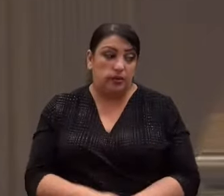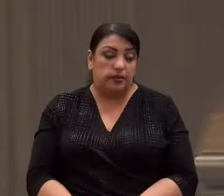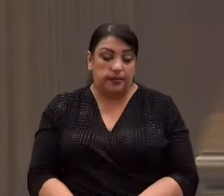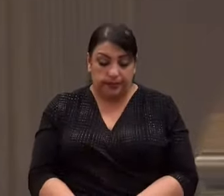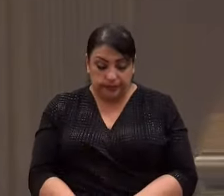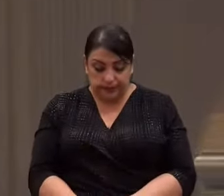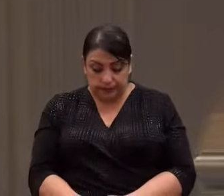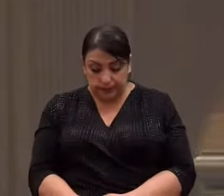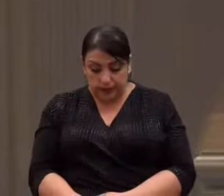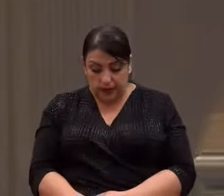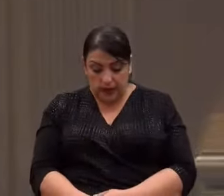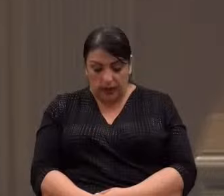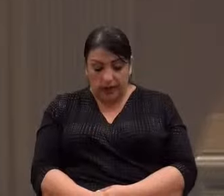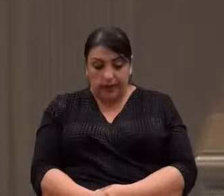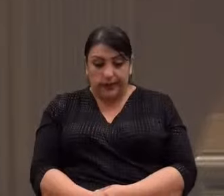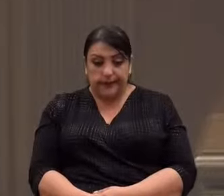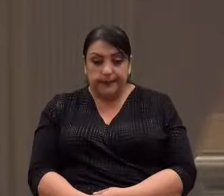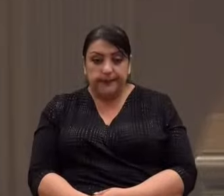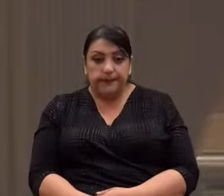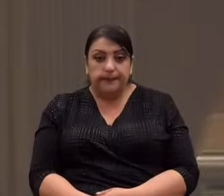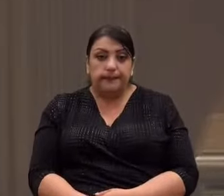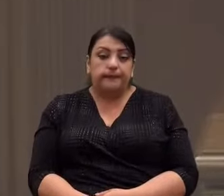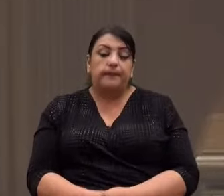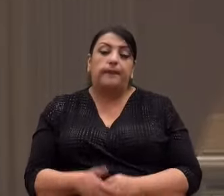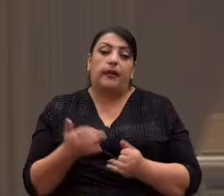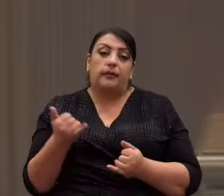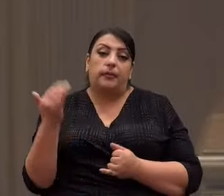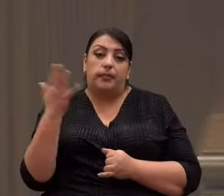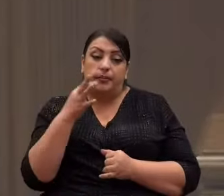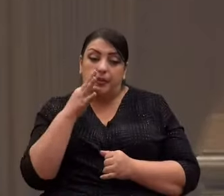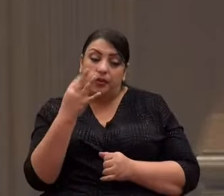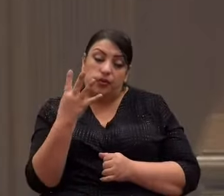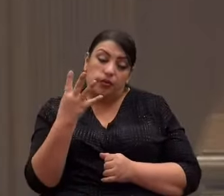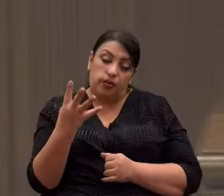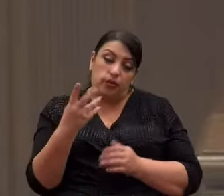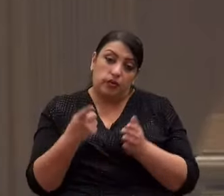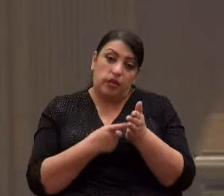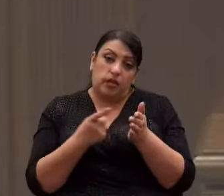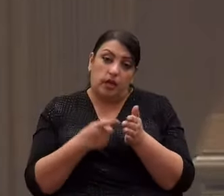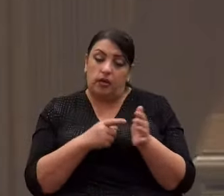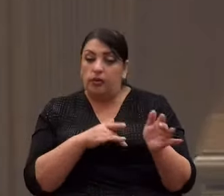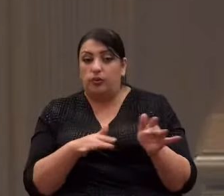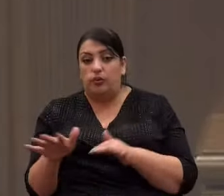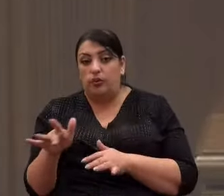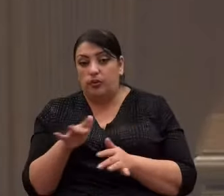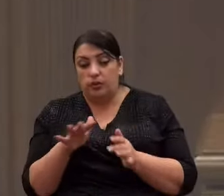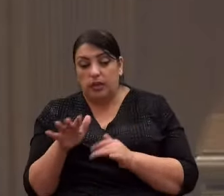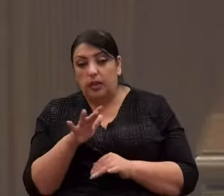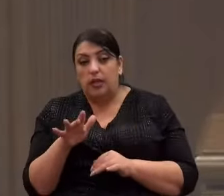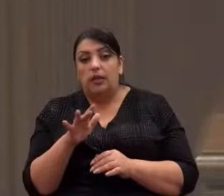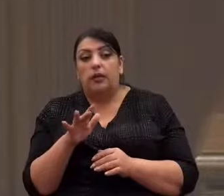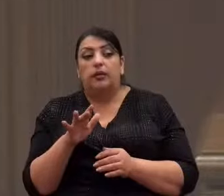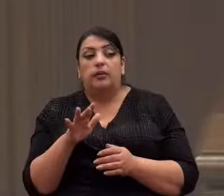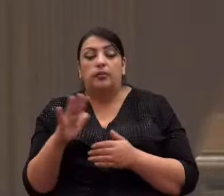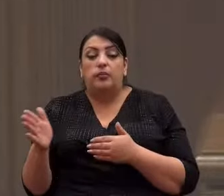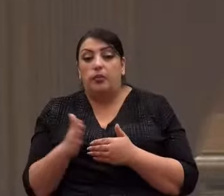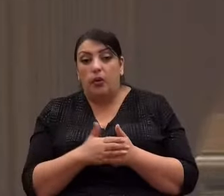փորձեմ դրան գտնել, լավ, այսպես ասեմ, բանավոր ընդհանրը 4 քրեական գործով մենք ունենք